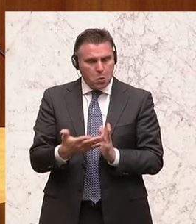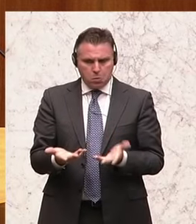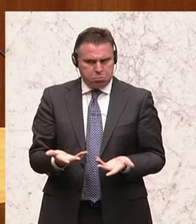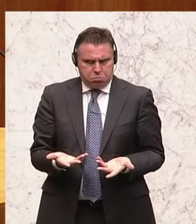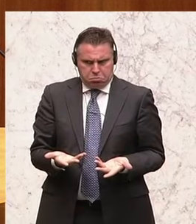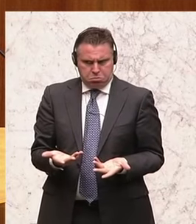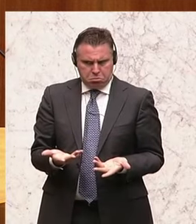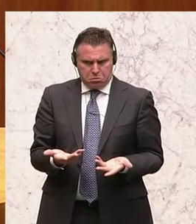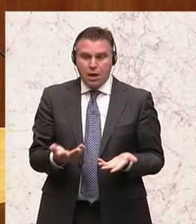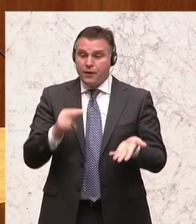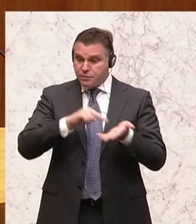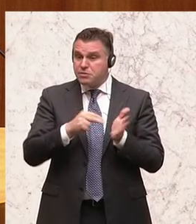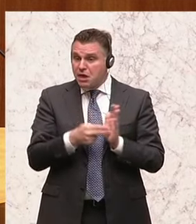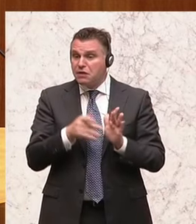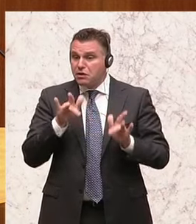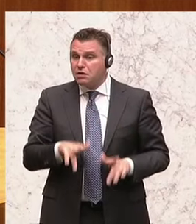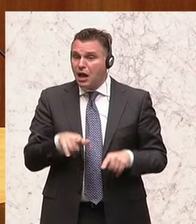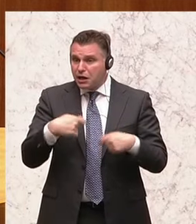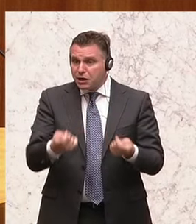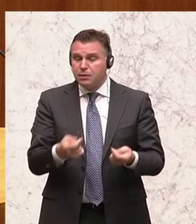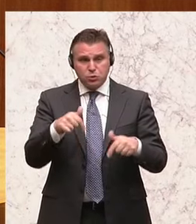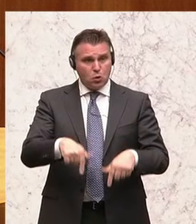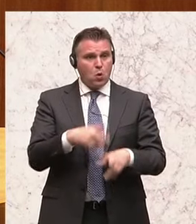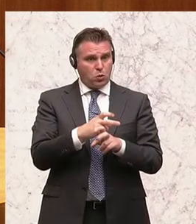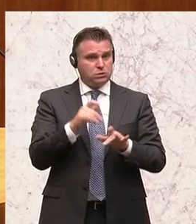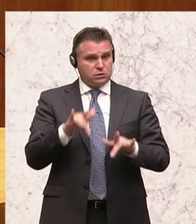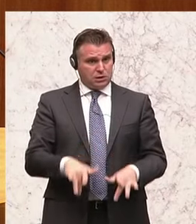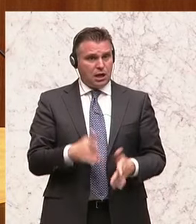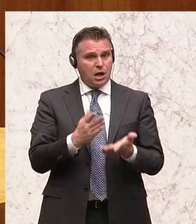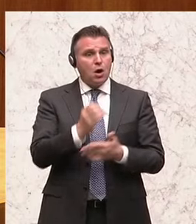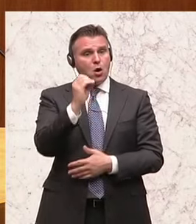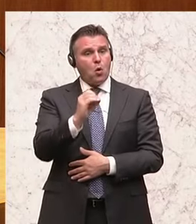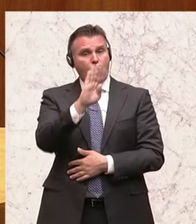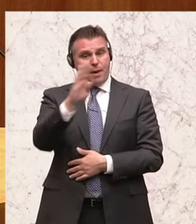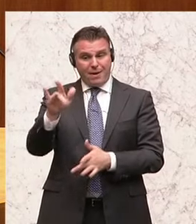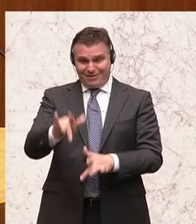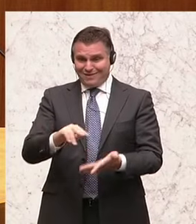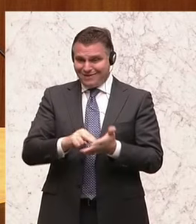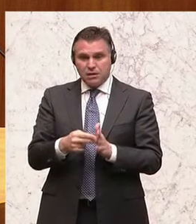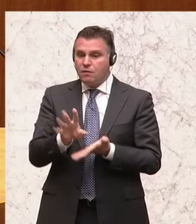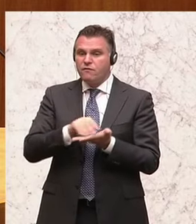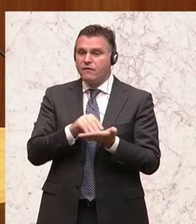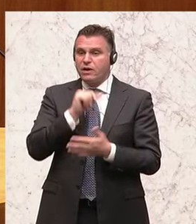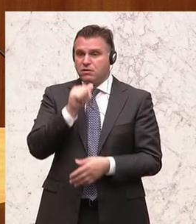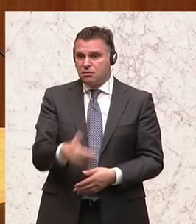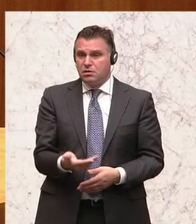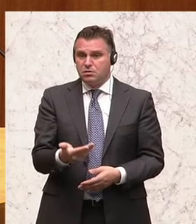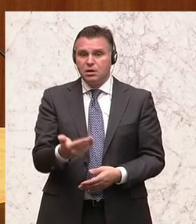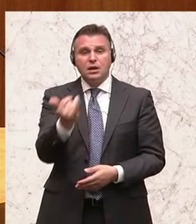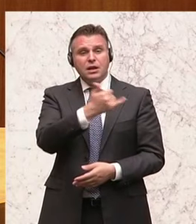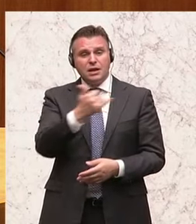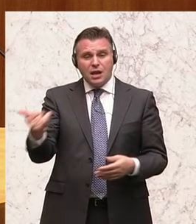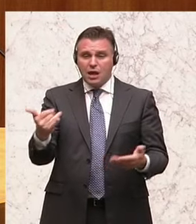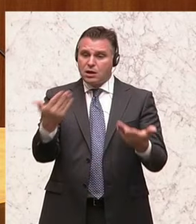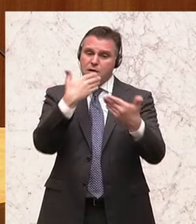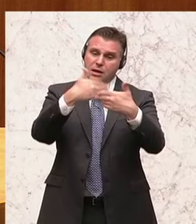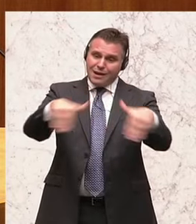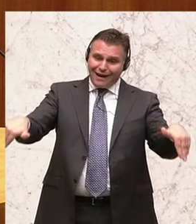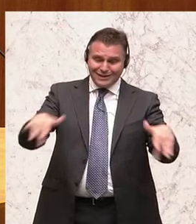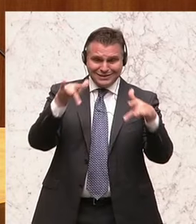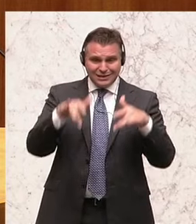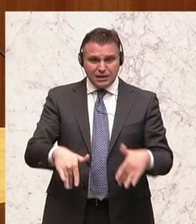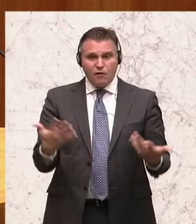Wir hätten die Technik, wir haben sie in Österreich, wir haben sie in der ÖBB, aber sie wird nicht angewandt. An jeder großen Grenzstelle